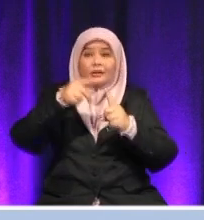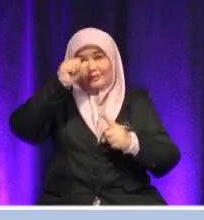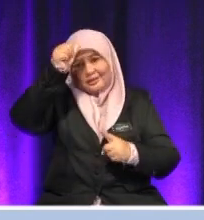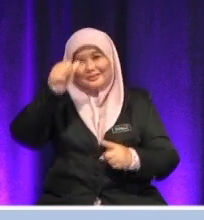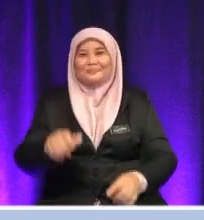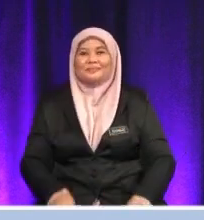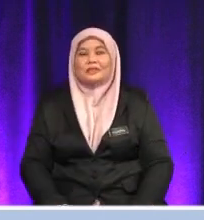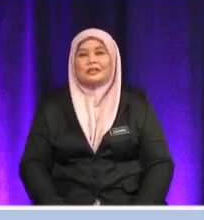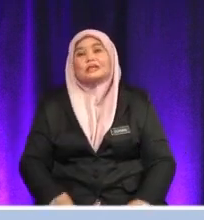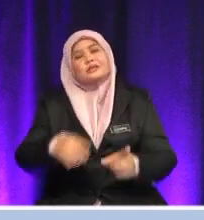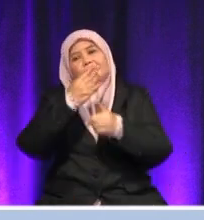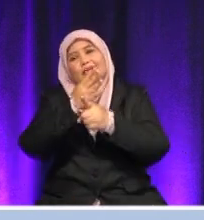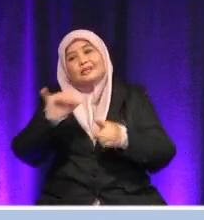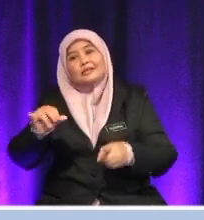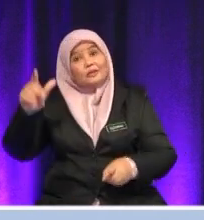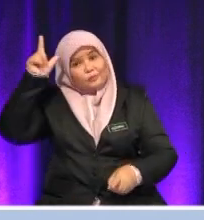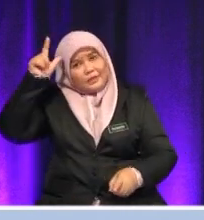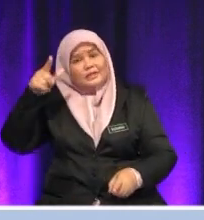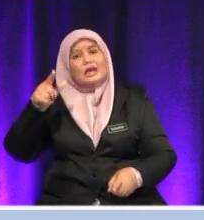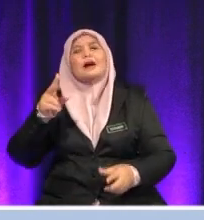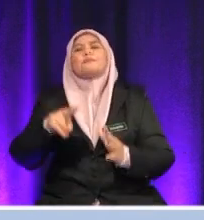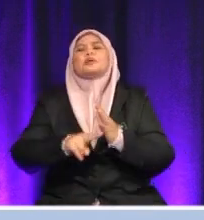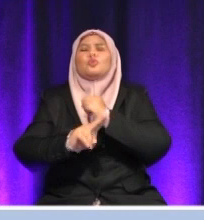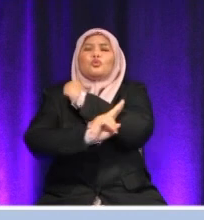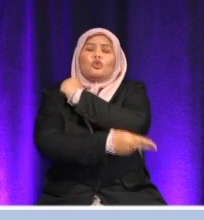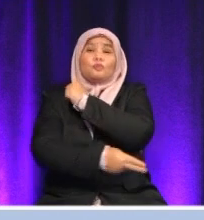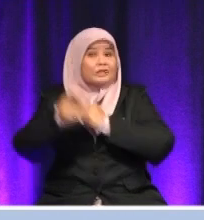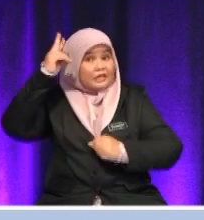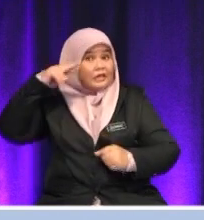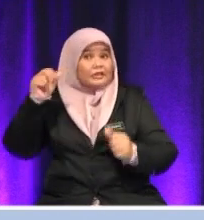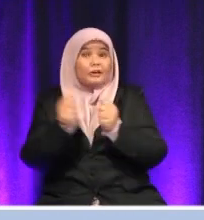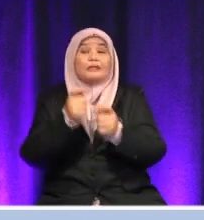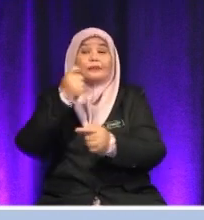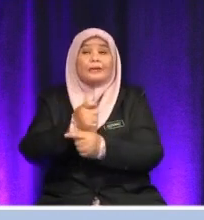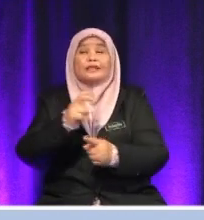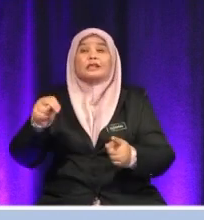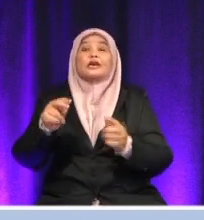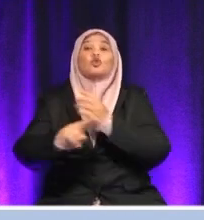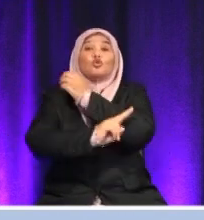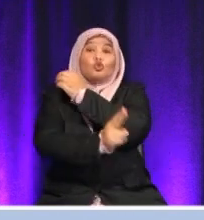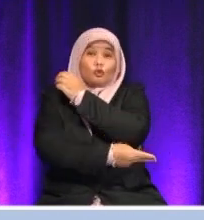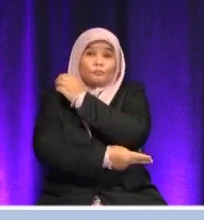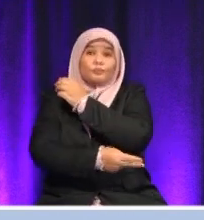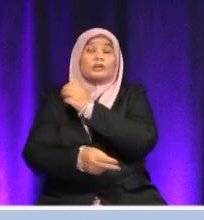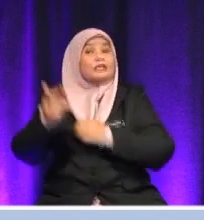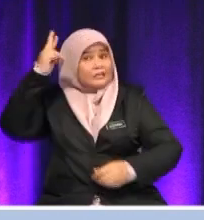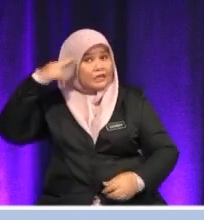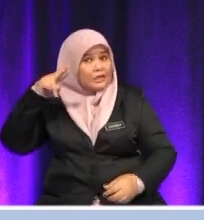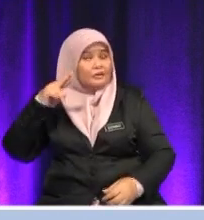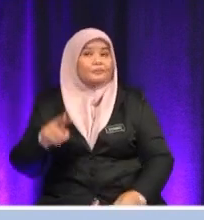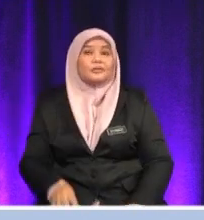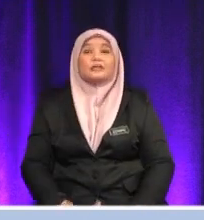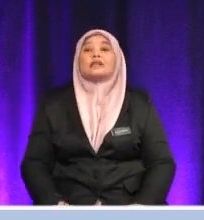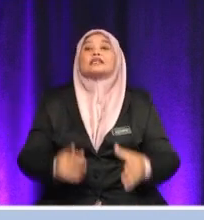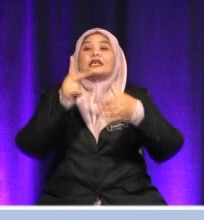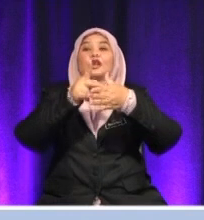Taala. Dan sebenarnya Hakim, apa dia hukum syarak tu yang bertepatan dengan hukum syarak itu ialah yang mana